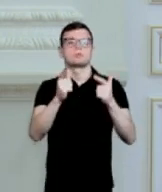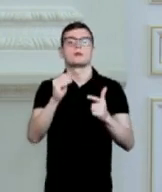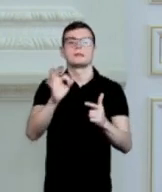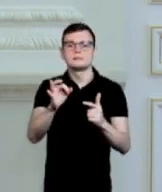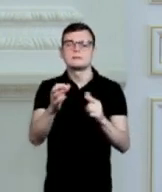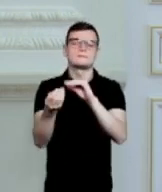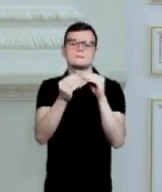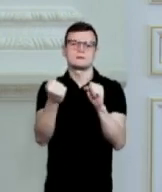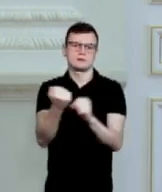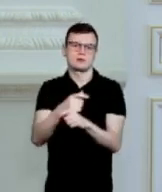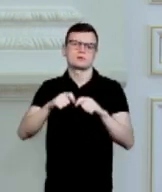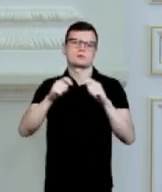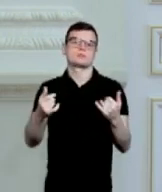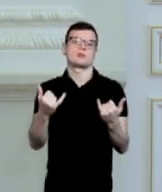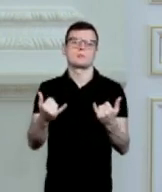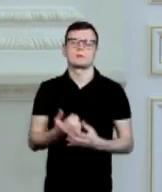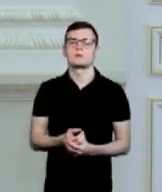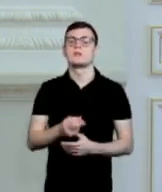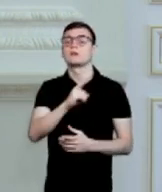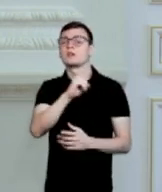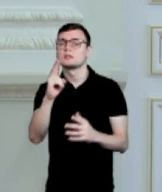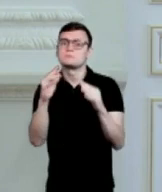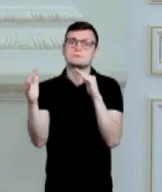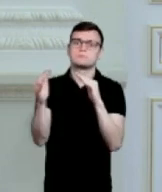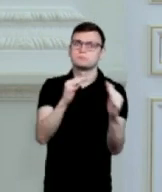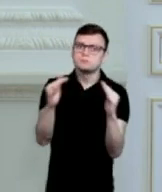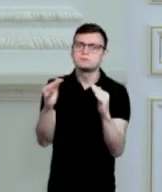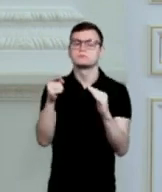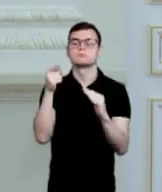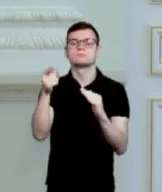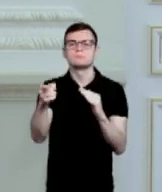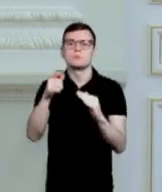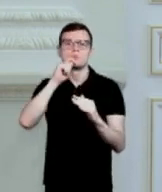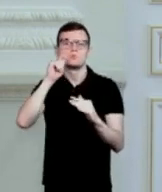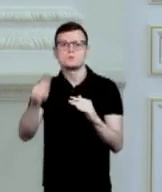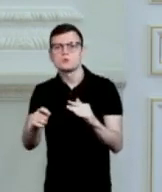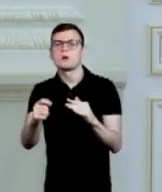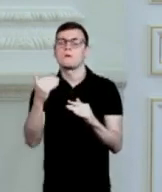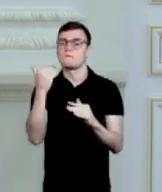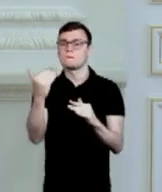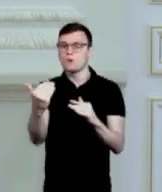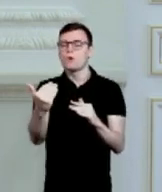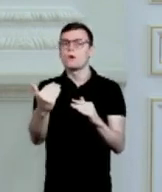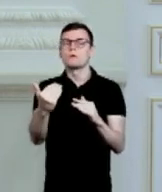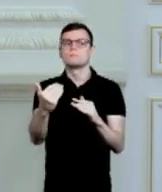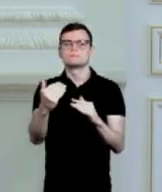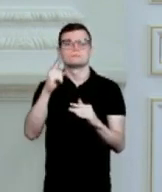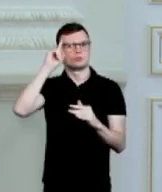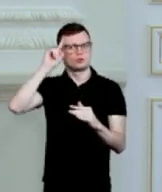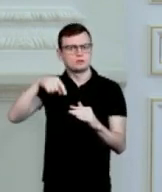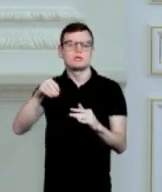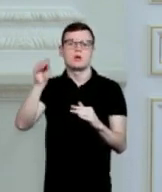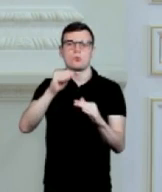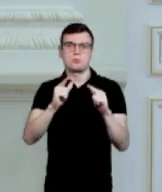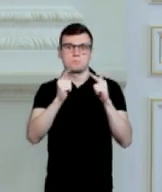lauke kovojantiems ukrainiečiams aiški europinė perspektyva įkvėps naujų jėgų tęsti kovą